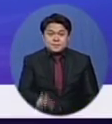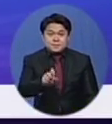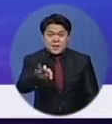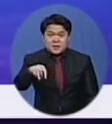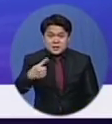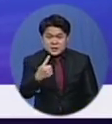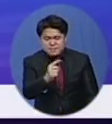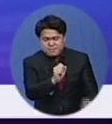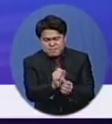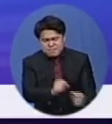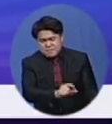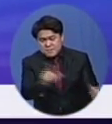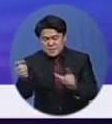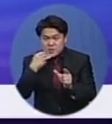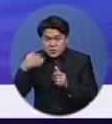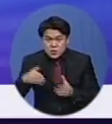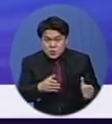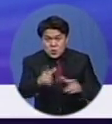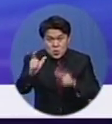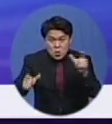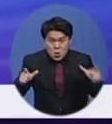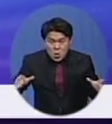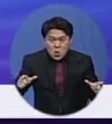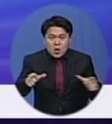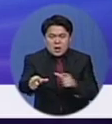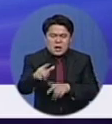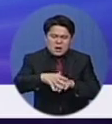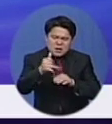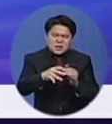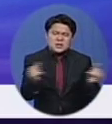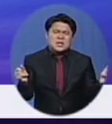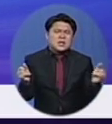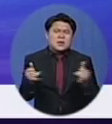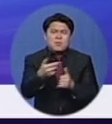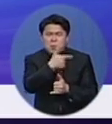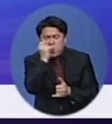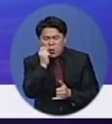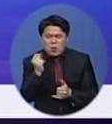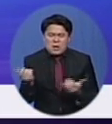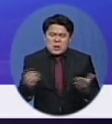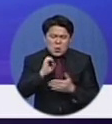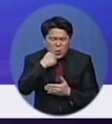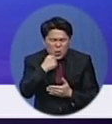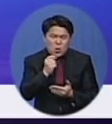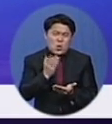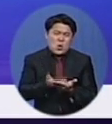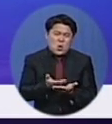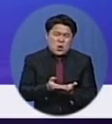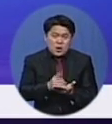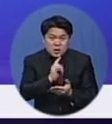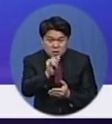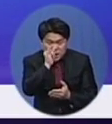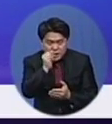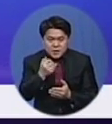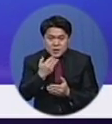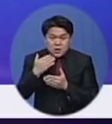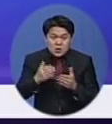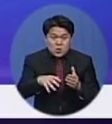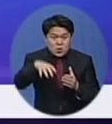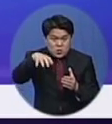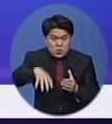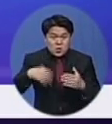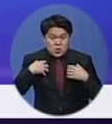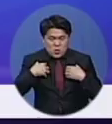메르스 확산으로 경기도 지역 농가들이 인력난을 호소하고 있는데요. 경기도청 공무원들이 농가를 찾아 일손 돕기에